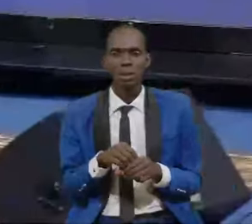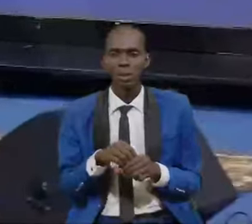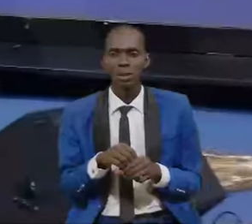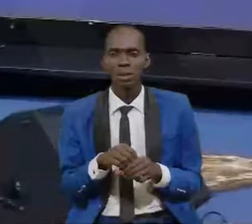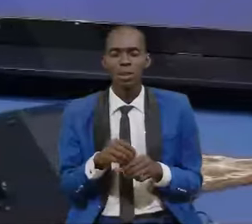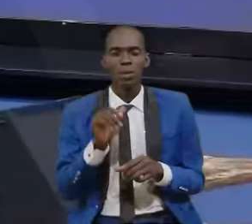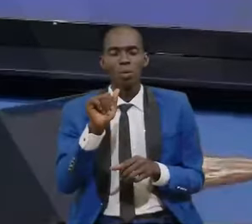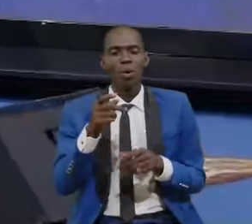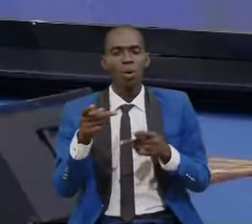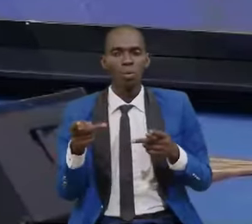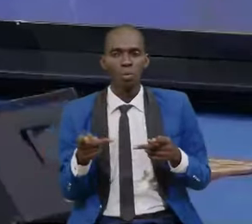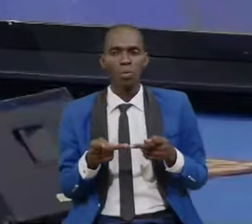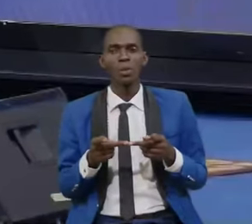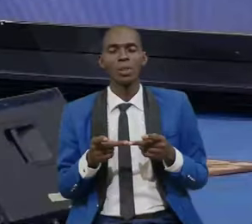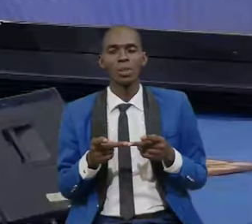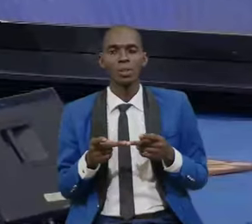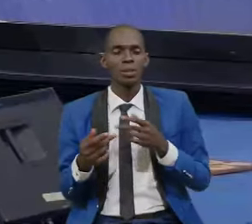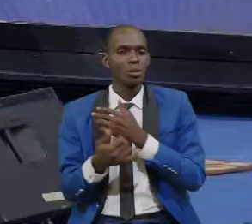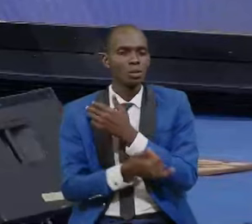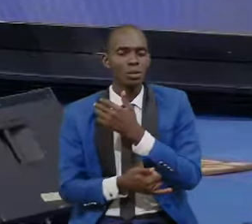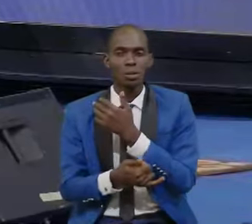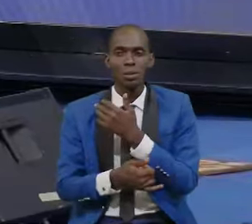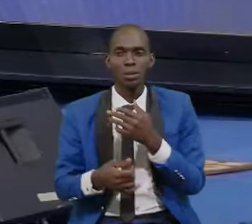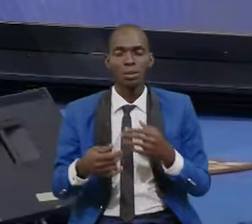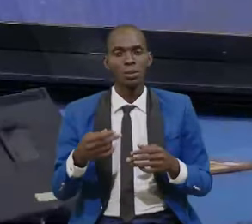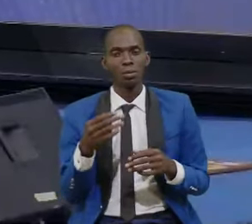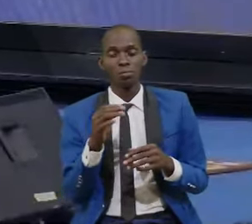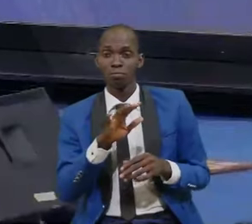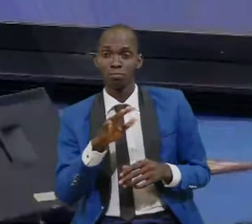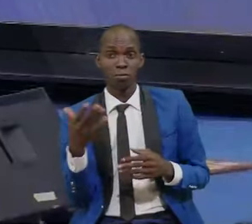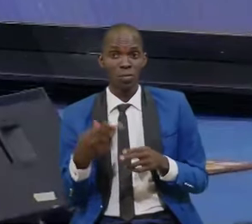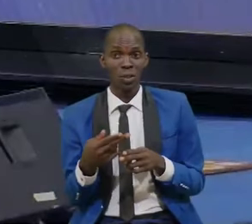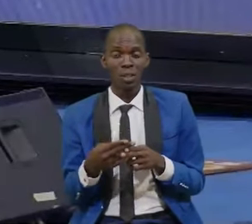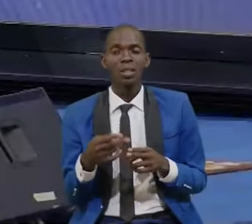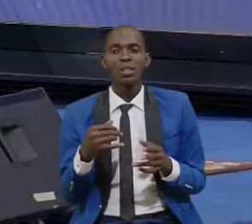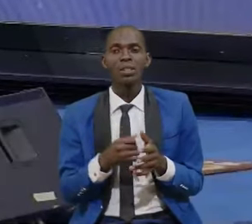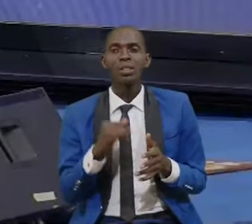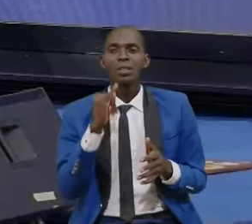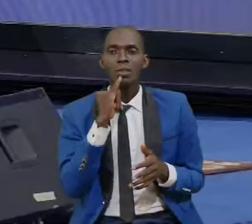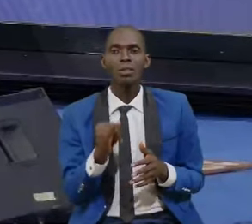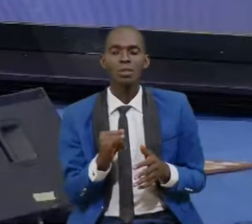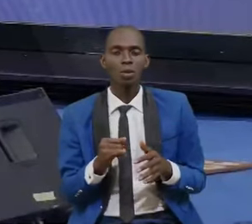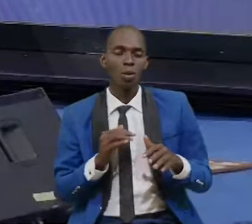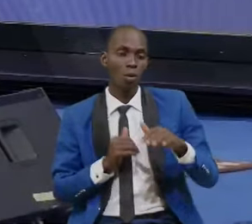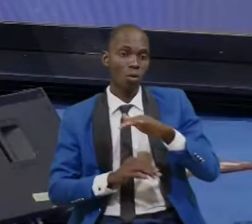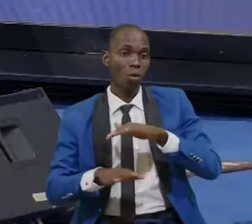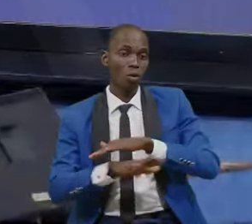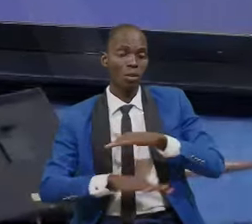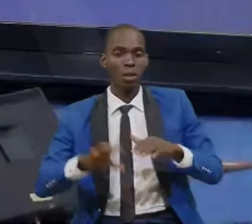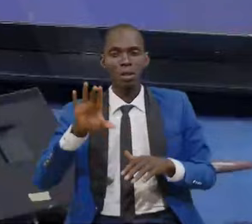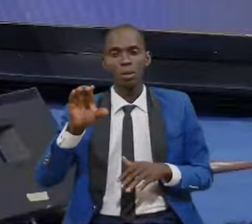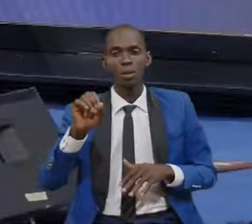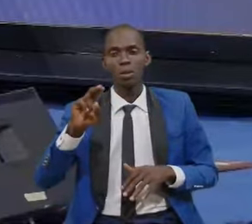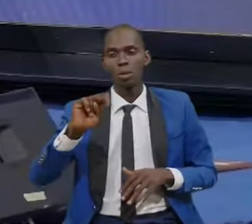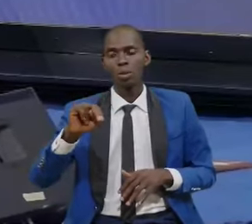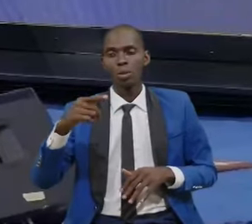On appelait le lieu, le pays, Zaïre. C'est maintenant la RDC maintenant. On avait